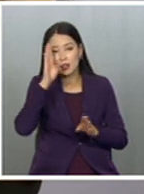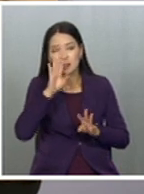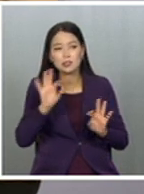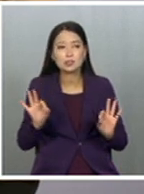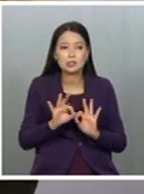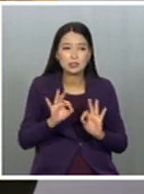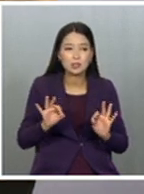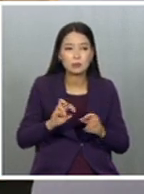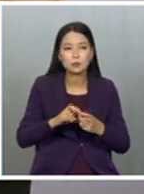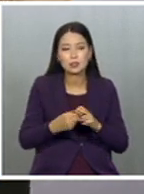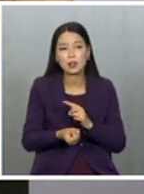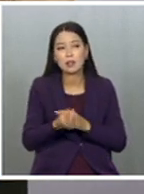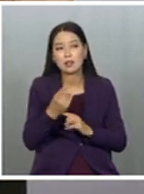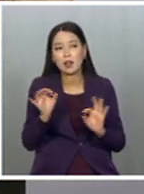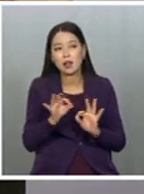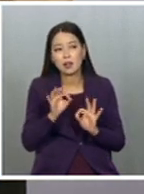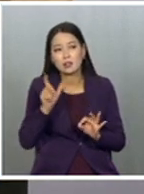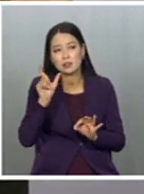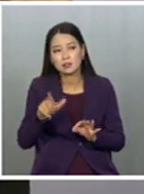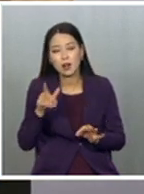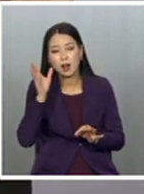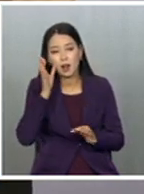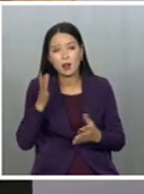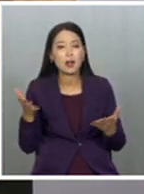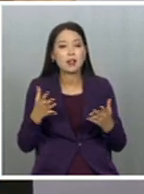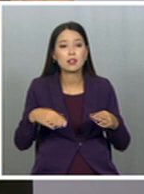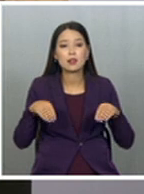шиеленіске түскен айтыста ақындар қандай шешімге келді?